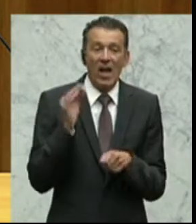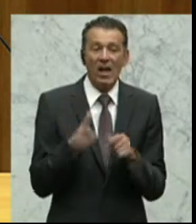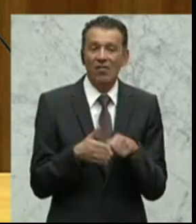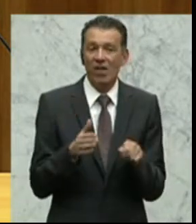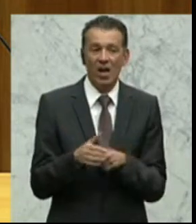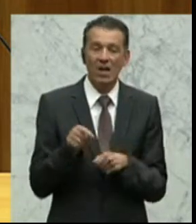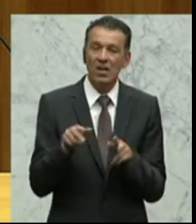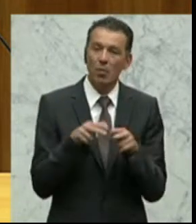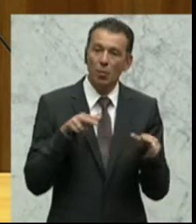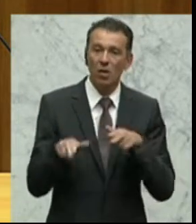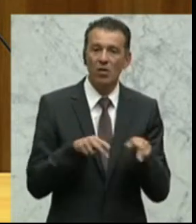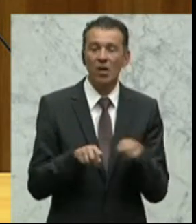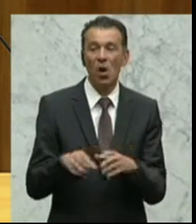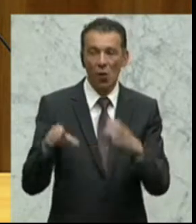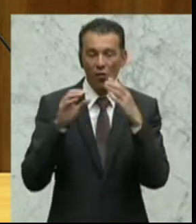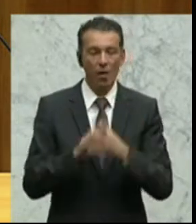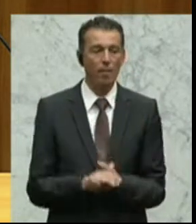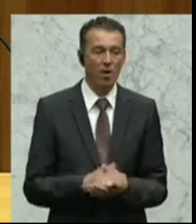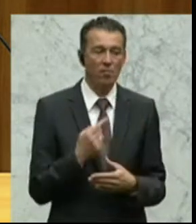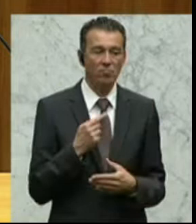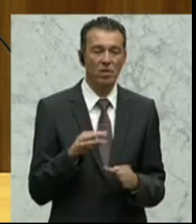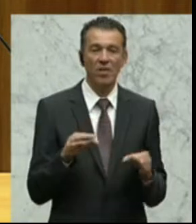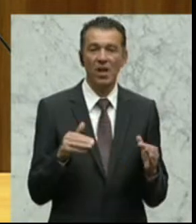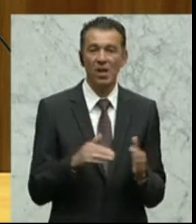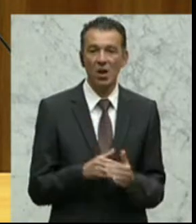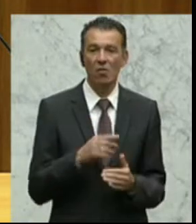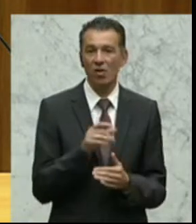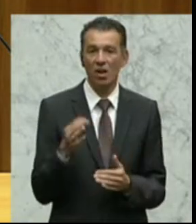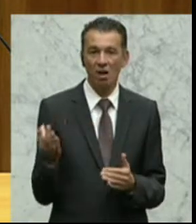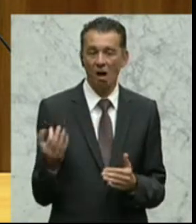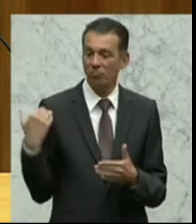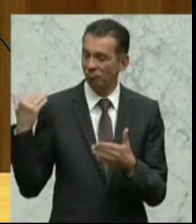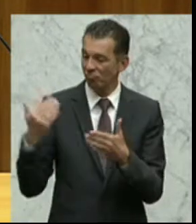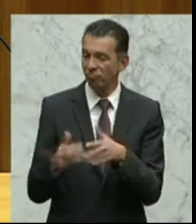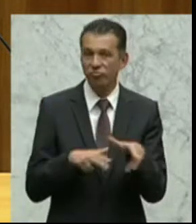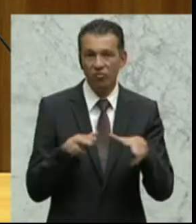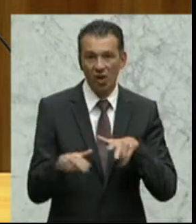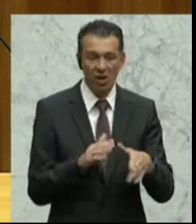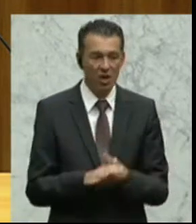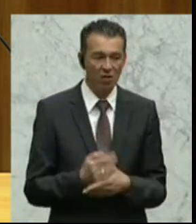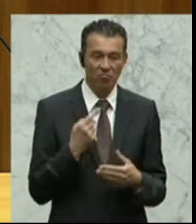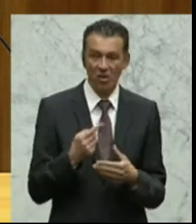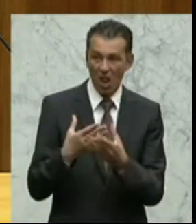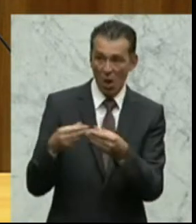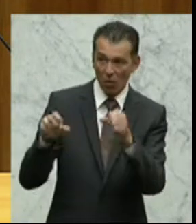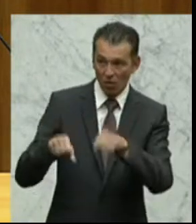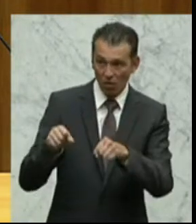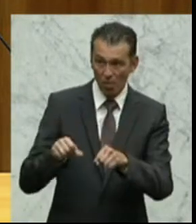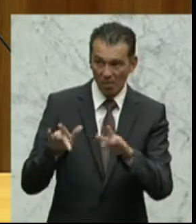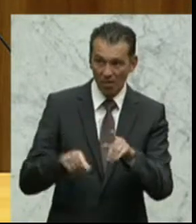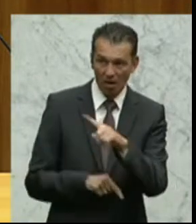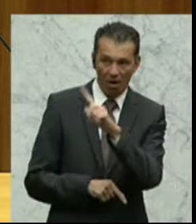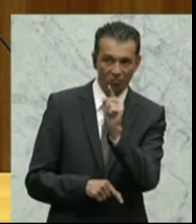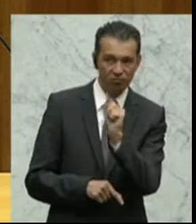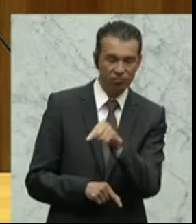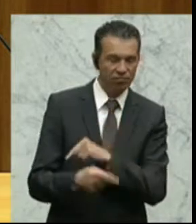auch der ÖVP, die seit 10.004 Tagen hier in der Regierung ist, diese Lösungskompetenz ab. Ein Grund